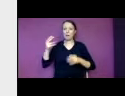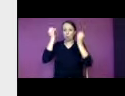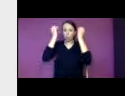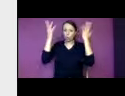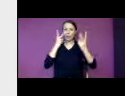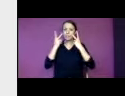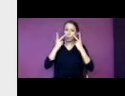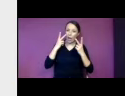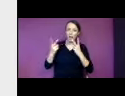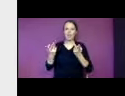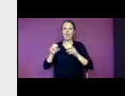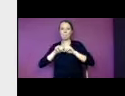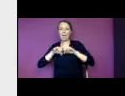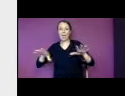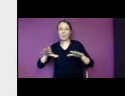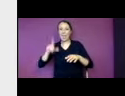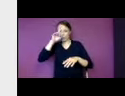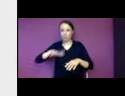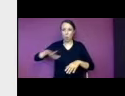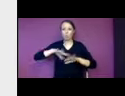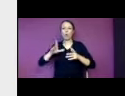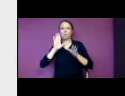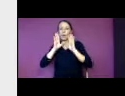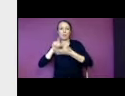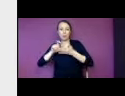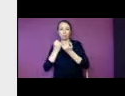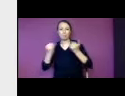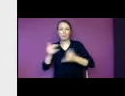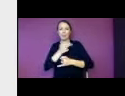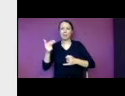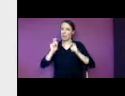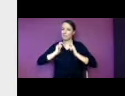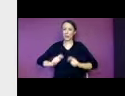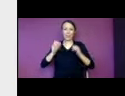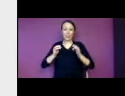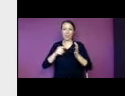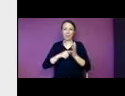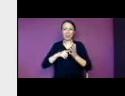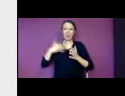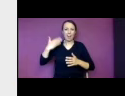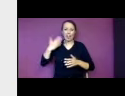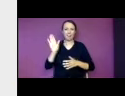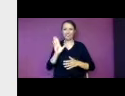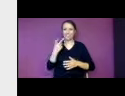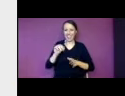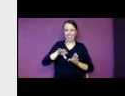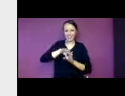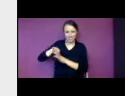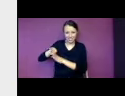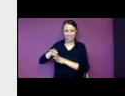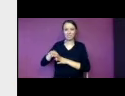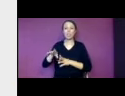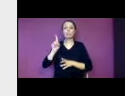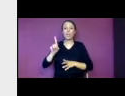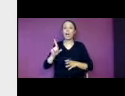społecznościowych dotyczących wsi. Wydaje nam się, że to, co jest ciekawe i też rymuje się trochę z tym, o czym był